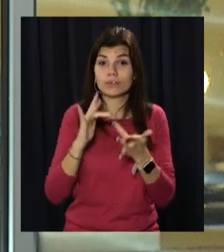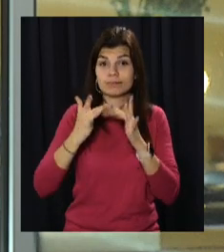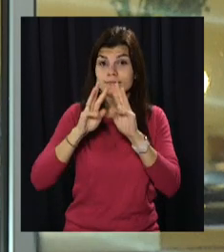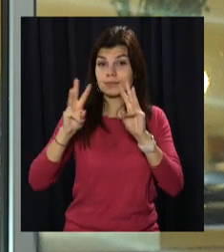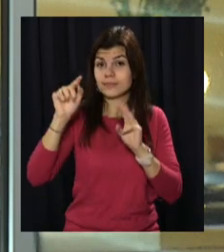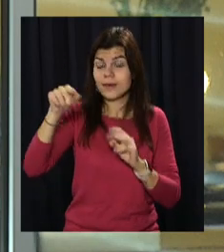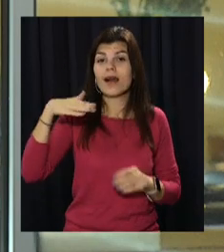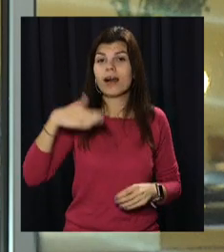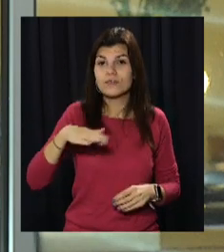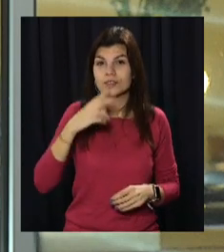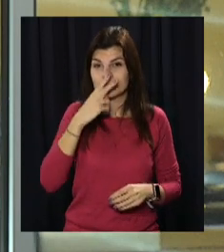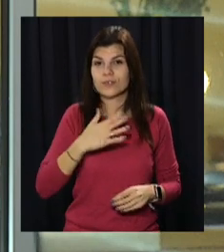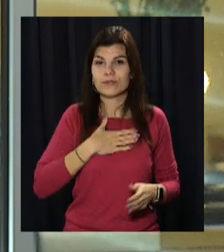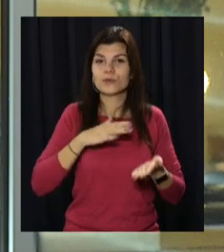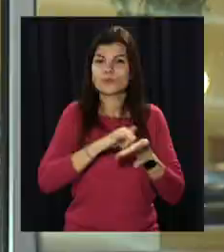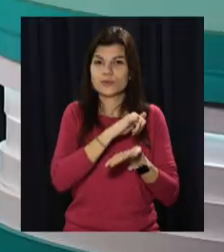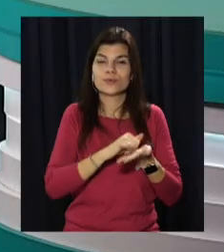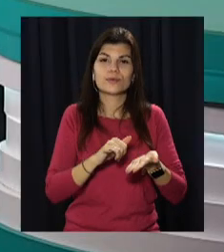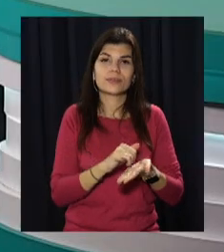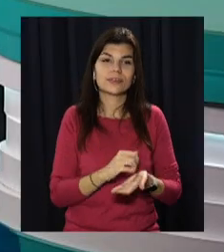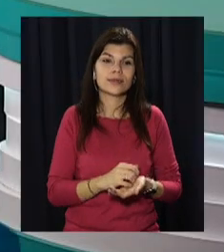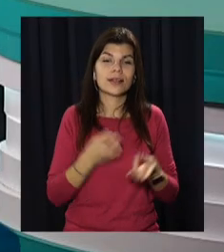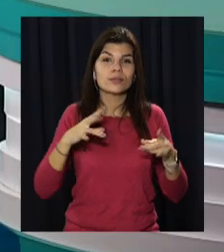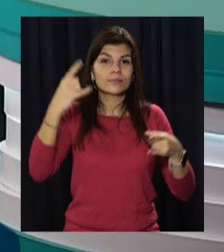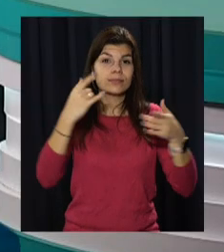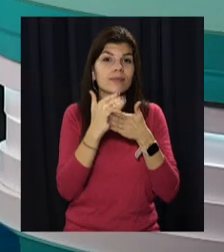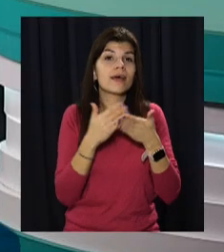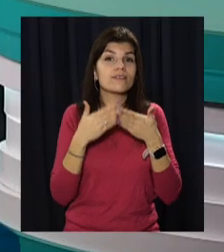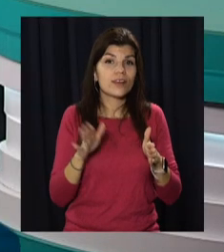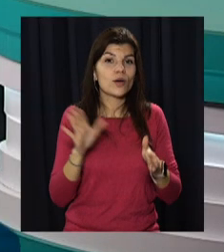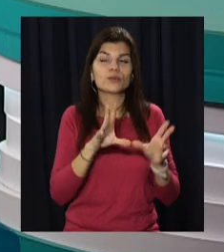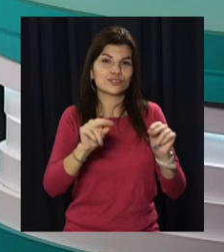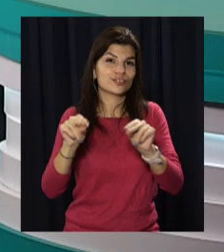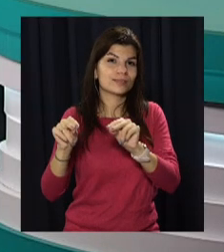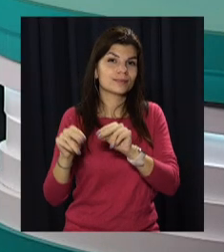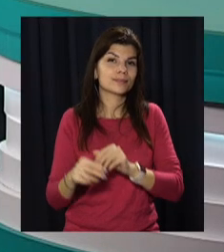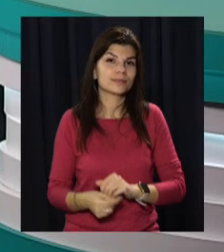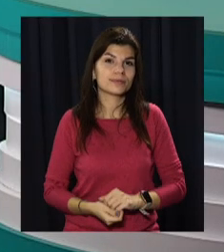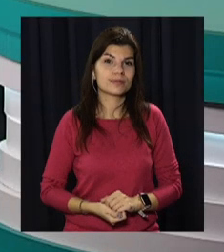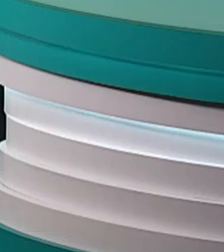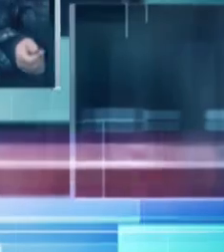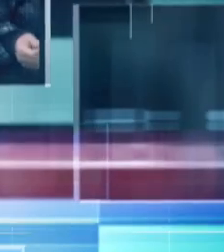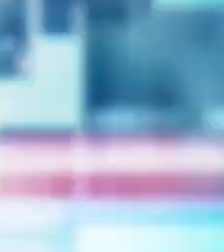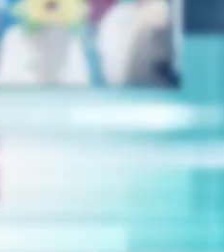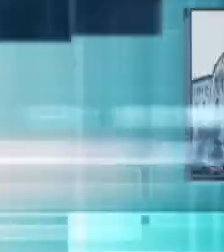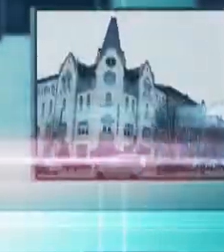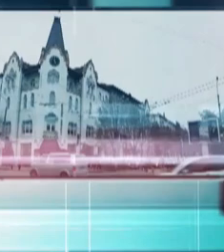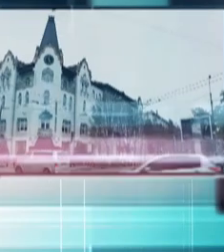opentv.media. Сюжети переглядайте на YouTube-каналі. Залишайтесь відкритим і хай щастить!